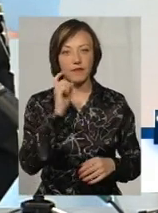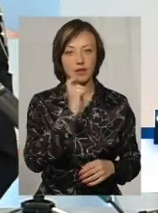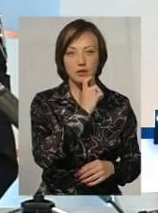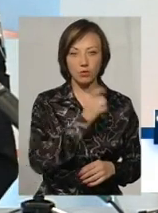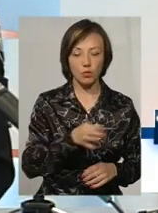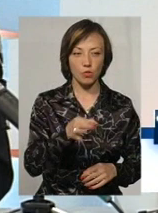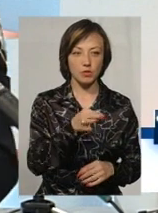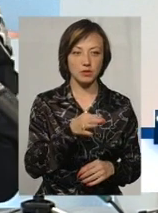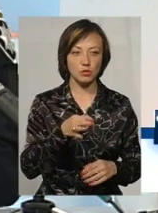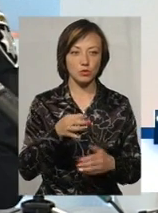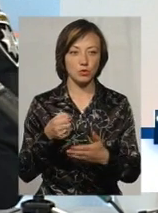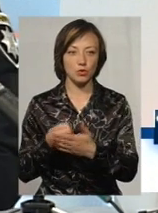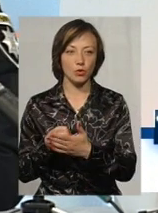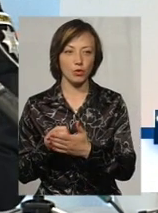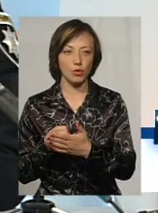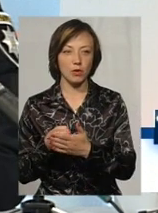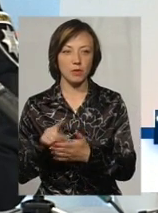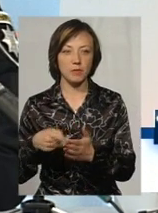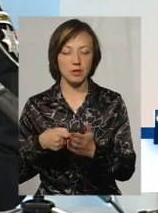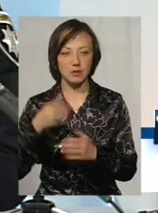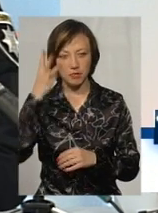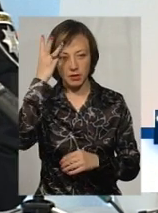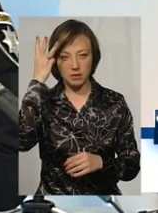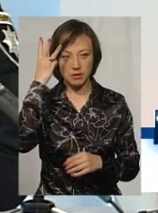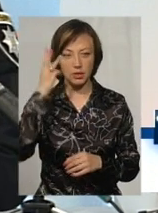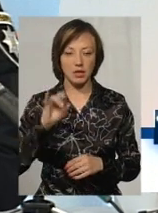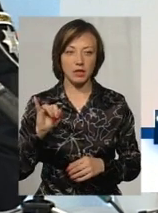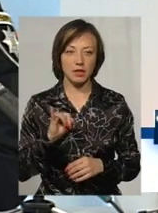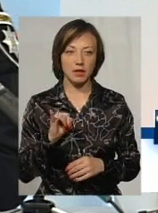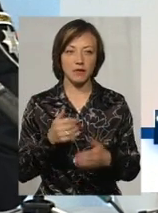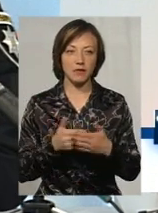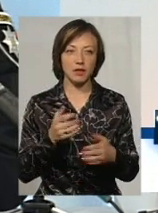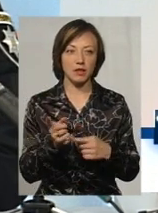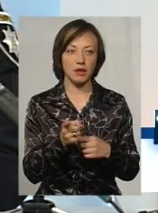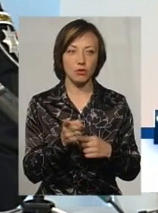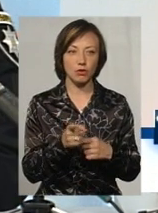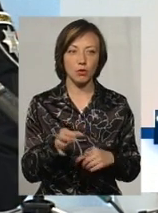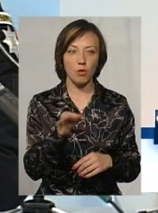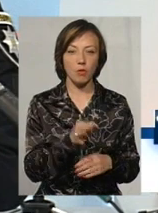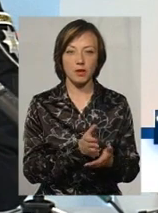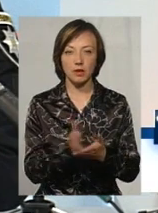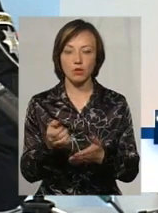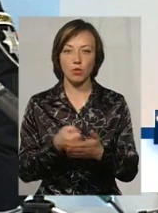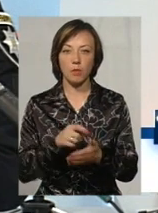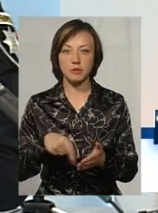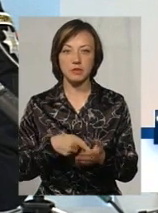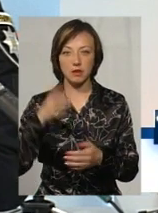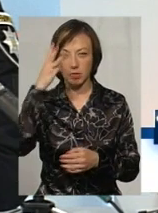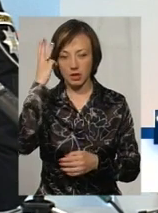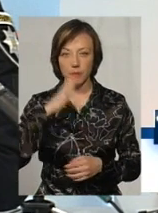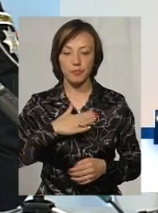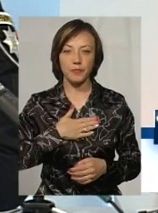області до міста Хмельницький. І від Тернопільської області також до міста Хмельницький. Також